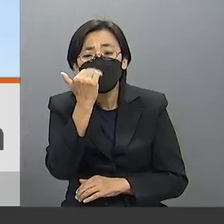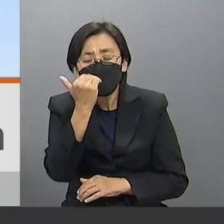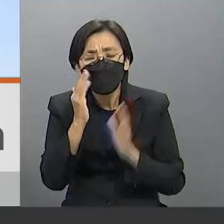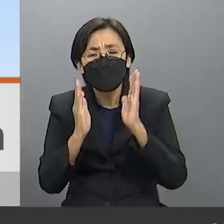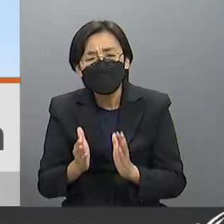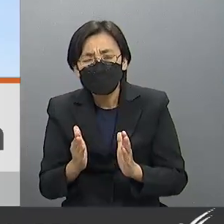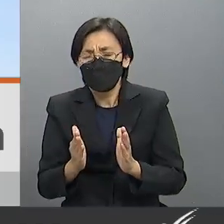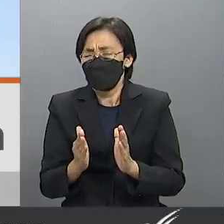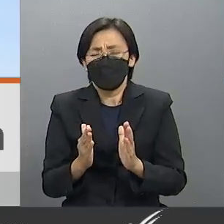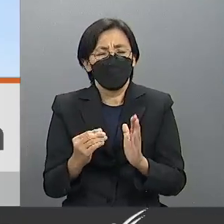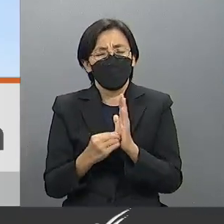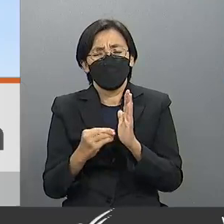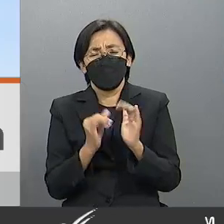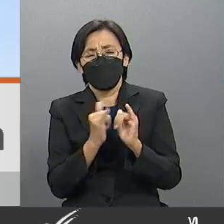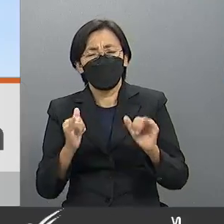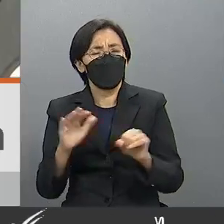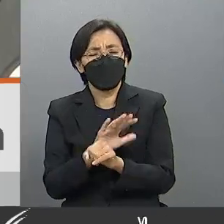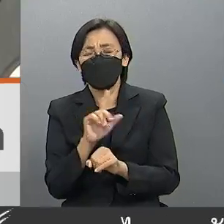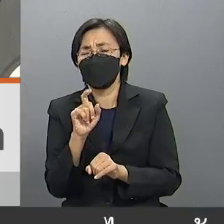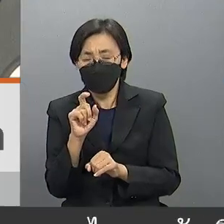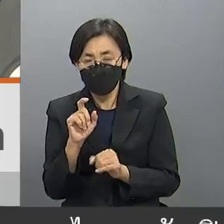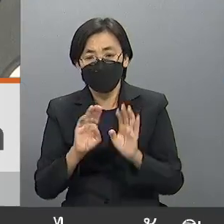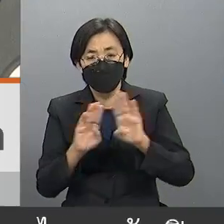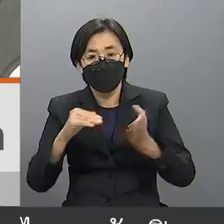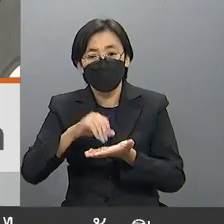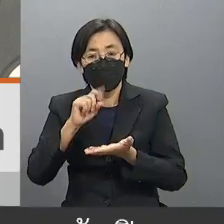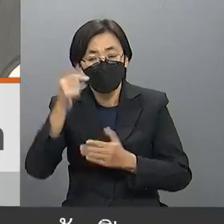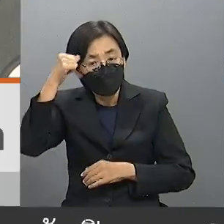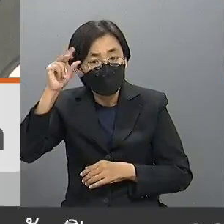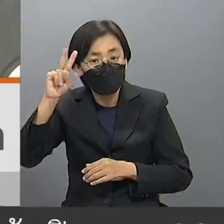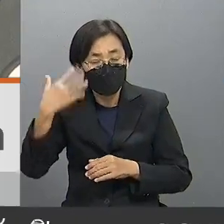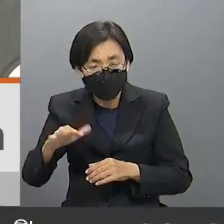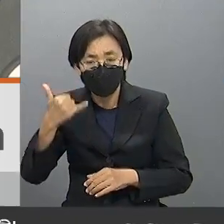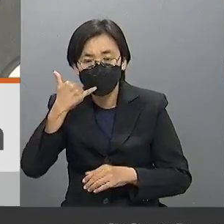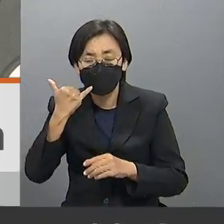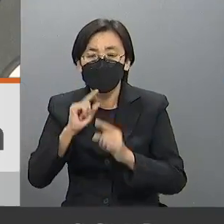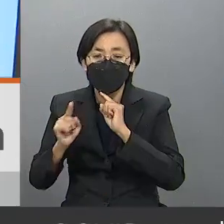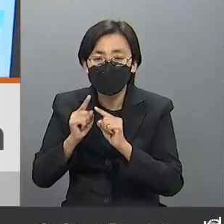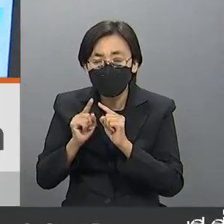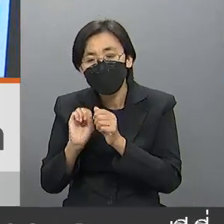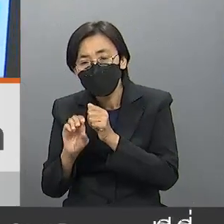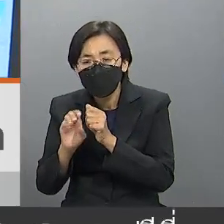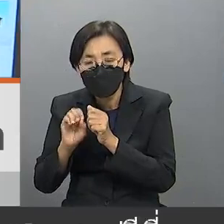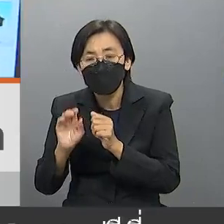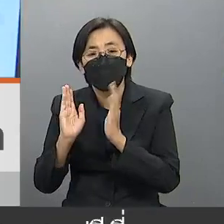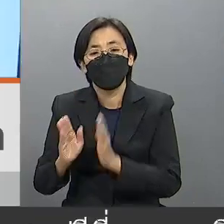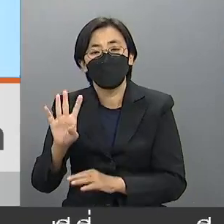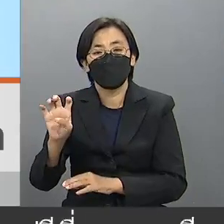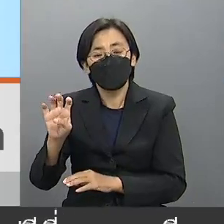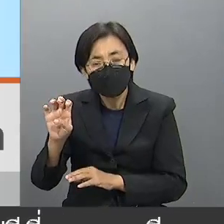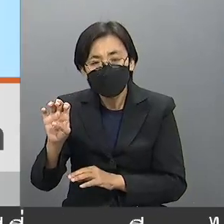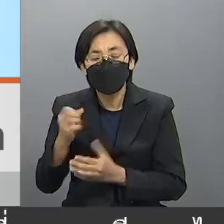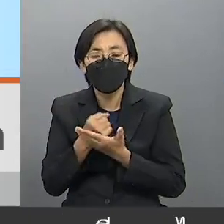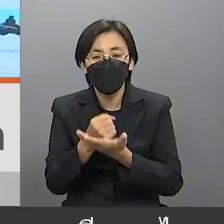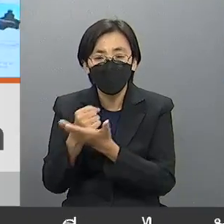หานครซึ่งหลังเปิดศูนย์เพียง2วันมีผู้สนใจโทรมาขอคำปรึกษาแล้วกว่า400คนสามารถช่วยเหลือติดต่อ